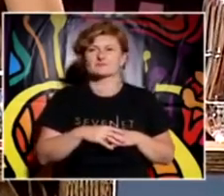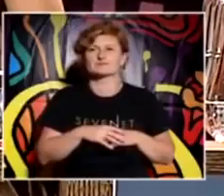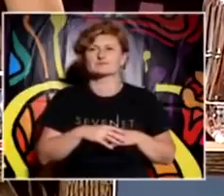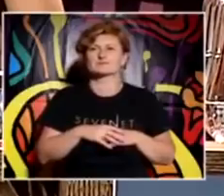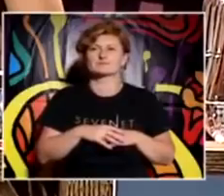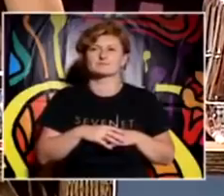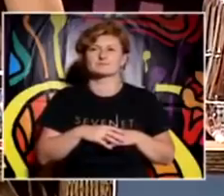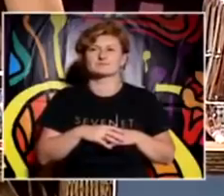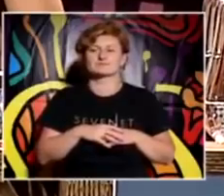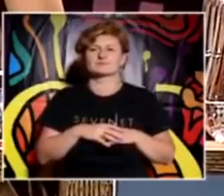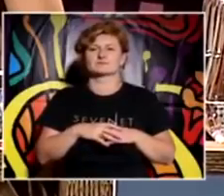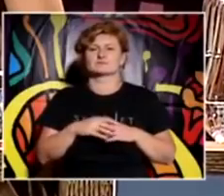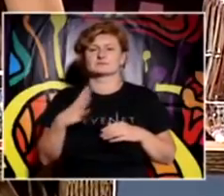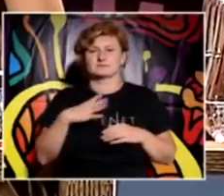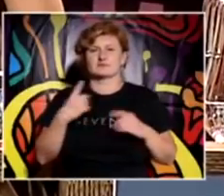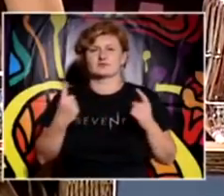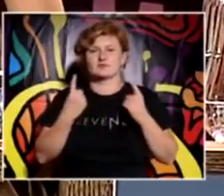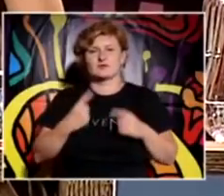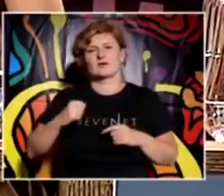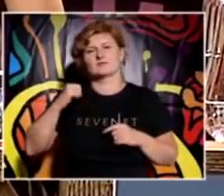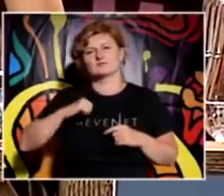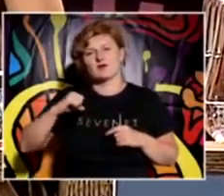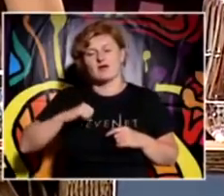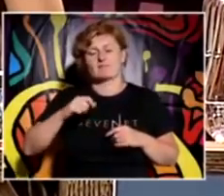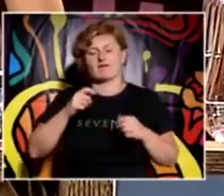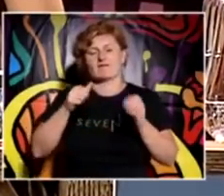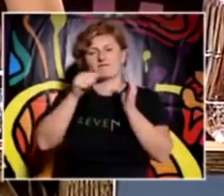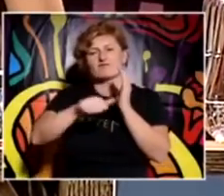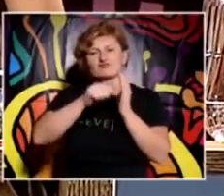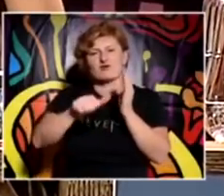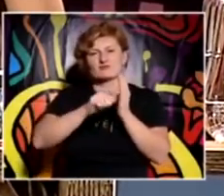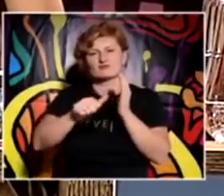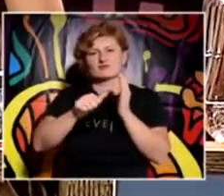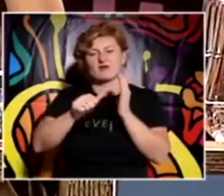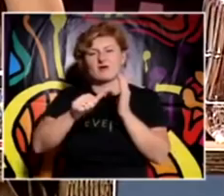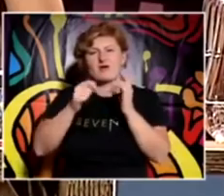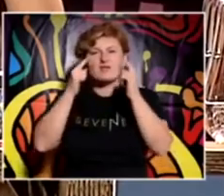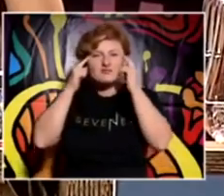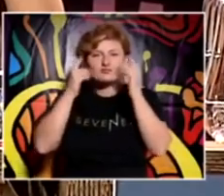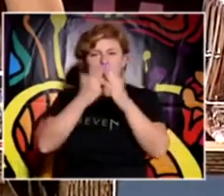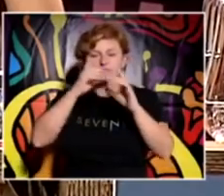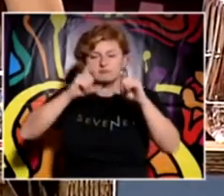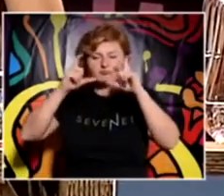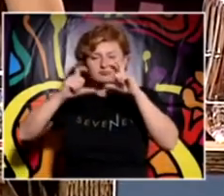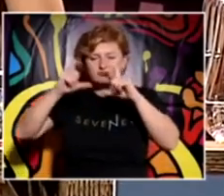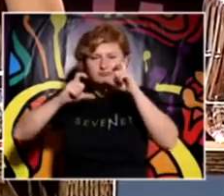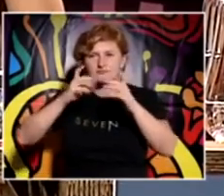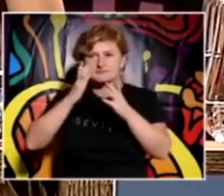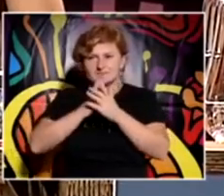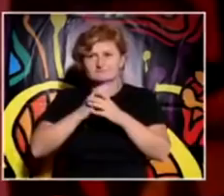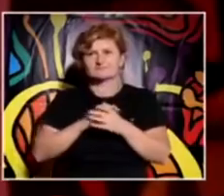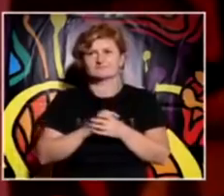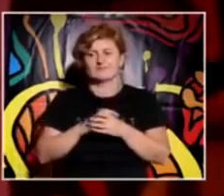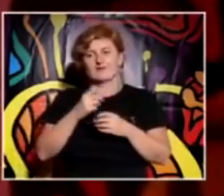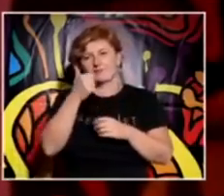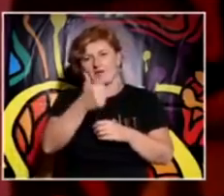No i oczywiście zdarzyło się tak, że czekaliśmy aż wycieczka Chińczyków. Zrobi zdjęcia, każdy robił z każdym. Jedna wycieczka Chińczyków, druga